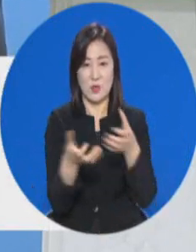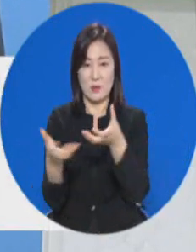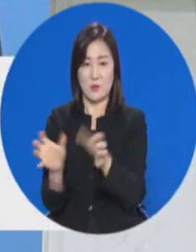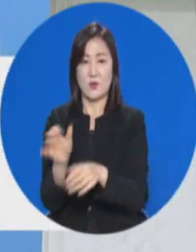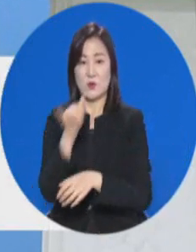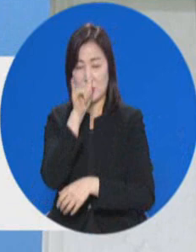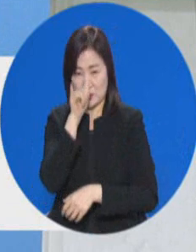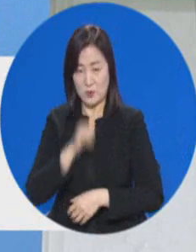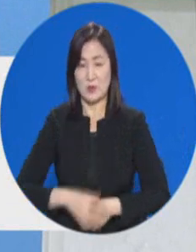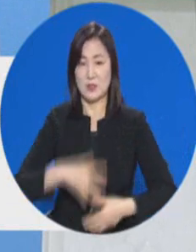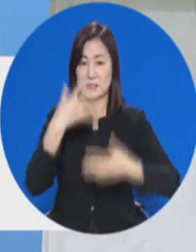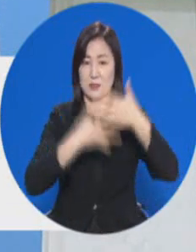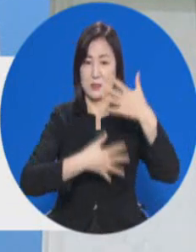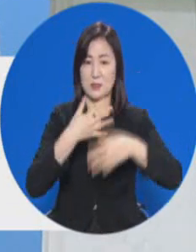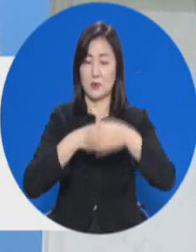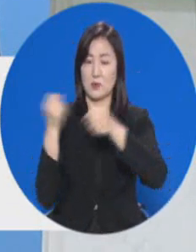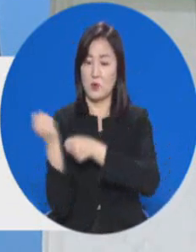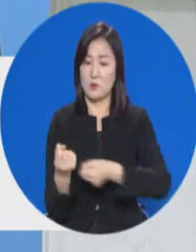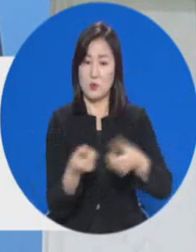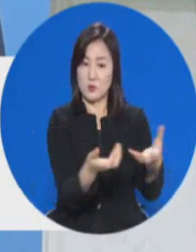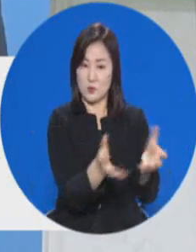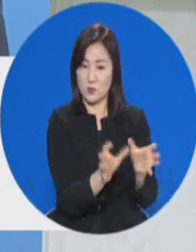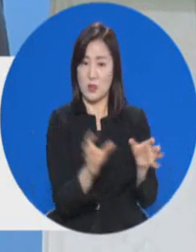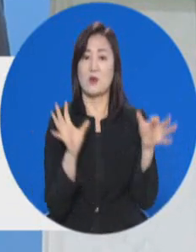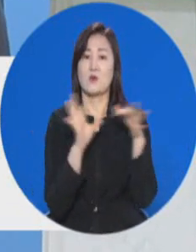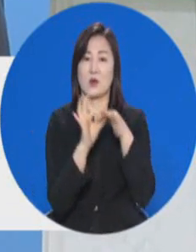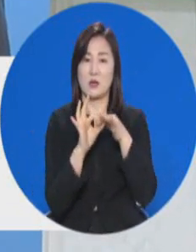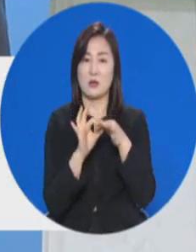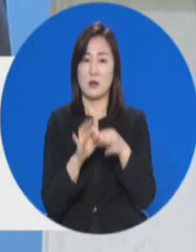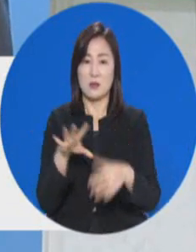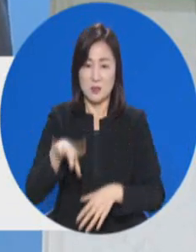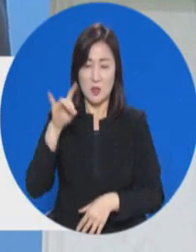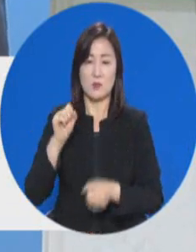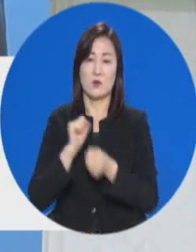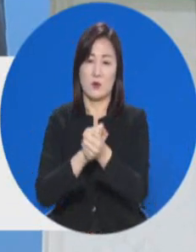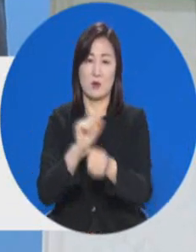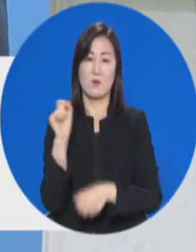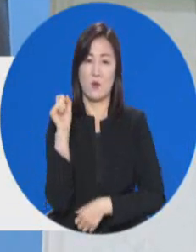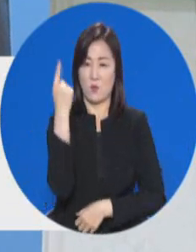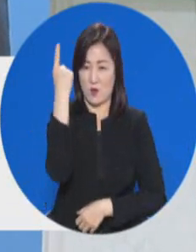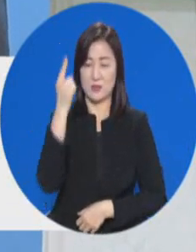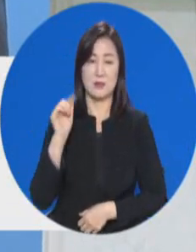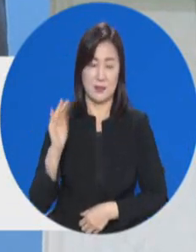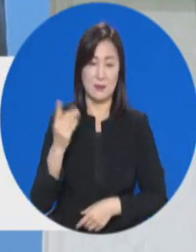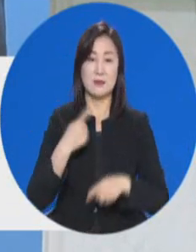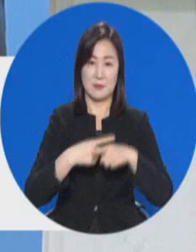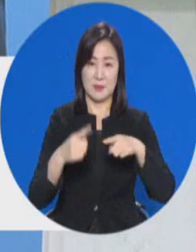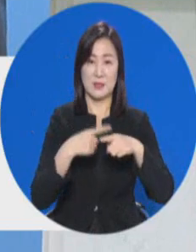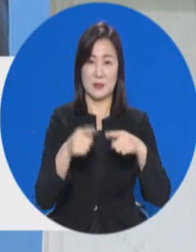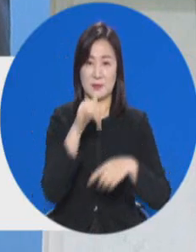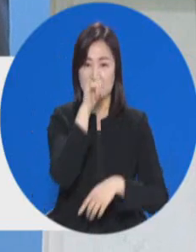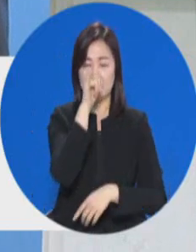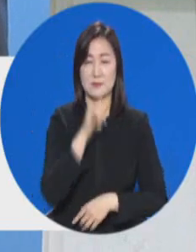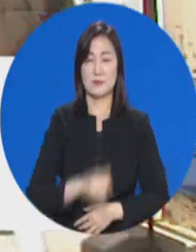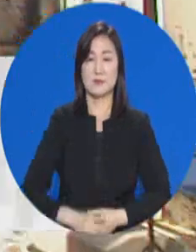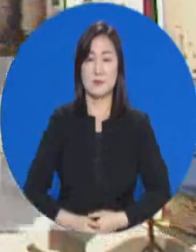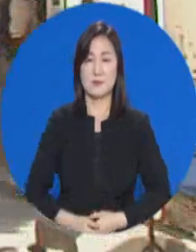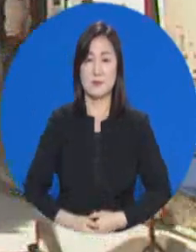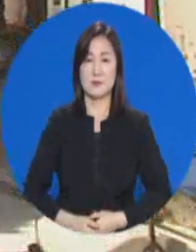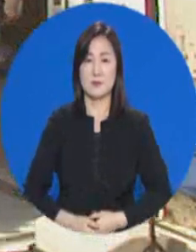상황에서 이 스크린 골프 동호회가 관련된 처음에 감염 소스가 될 수 있겠다라고 판단을